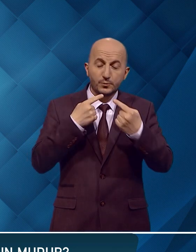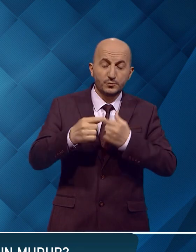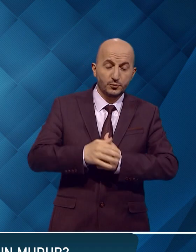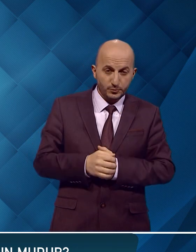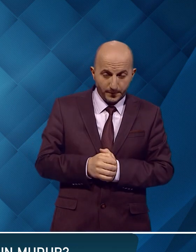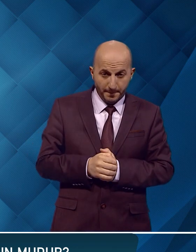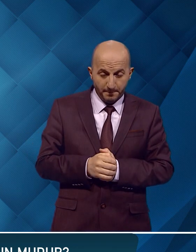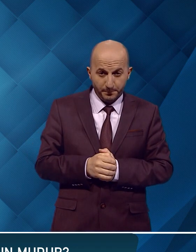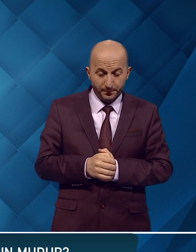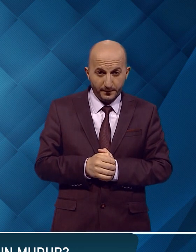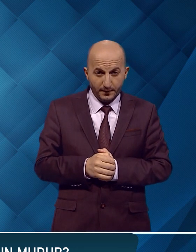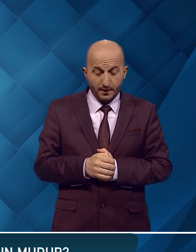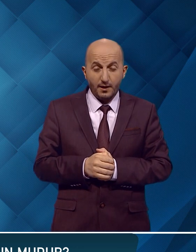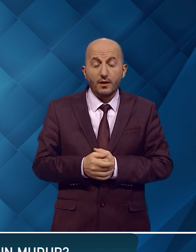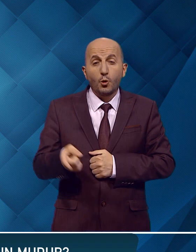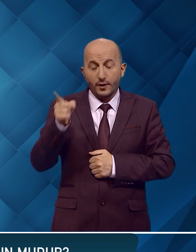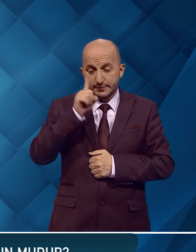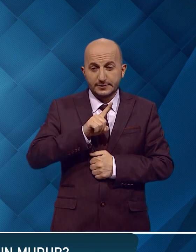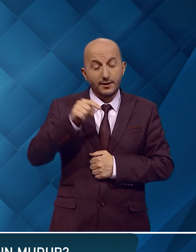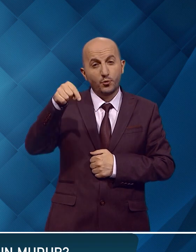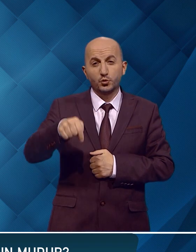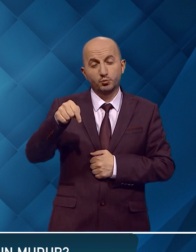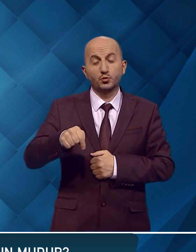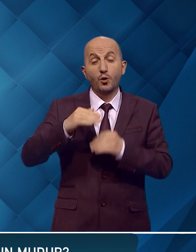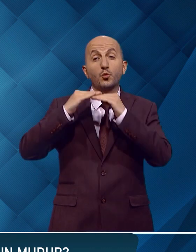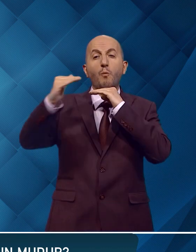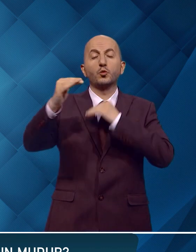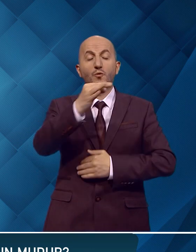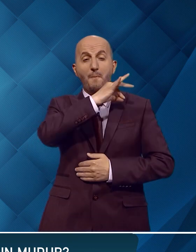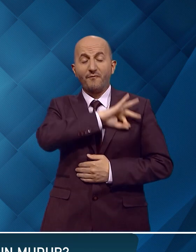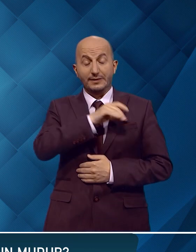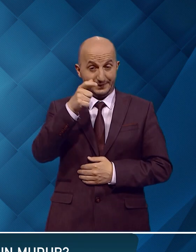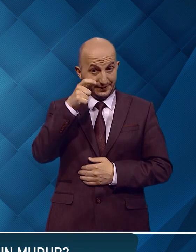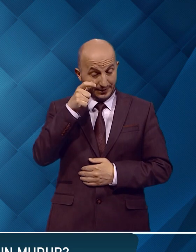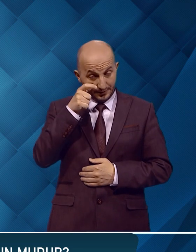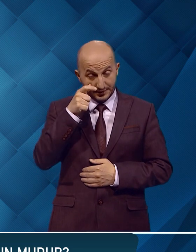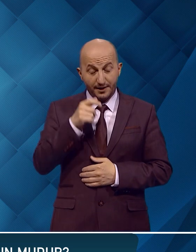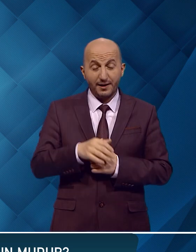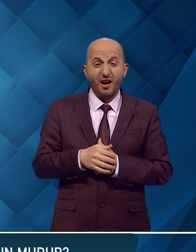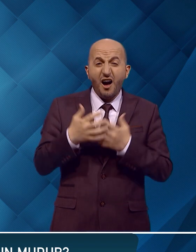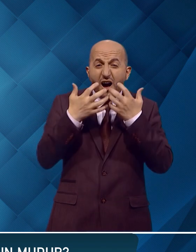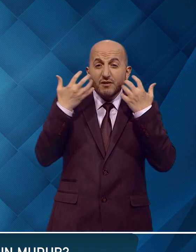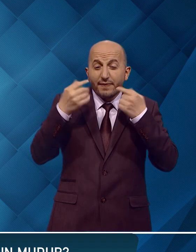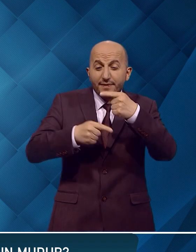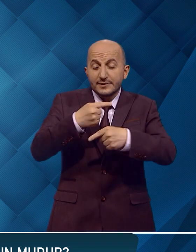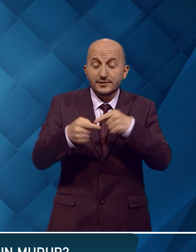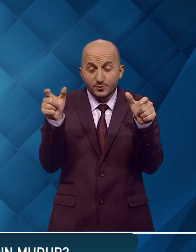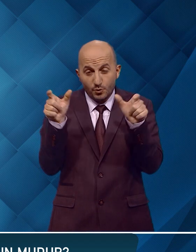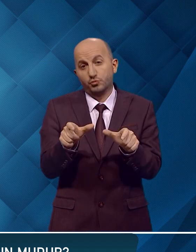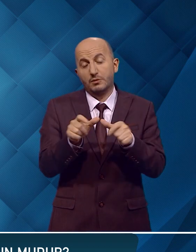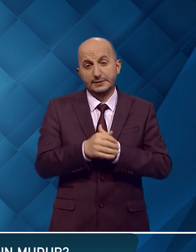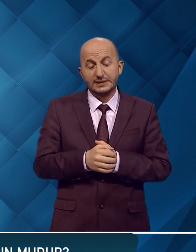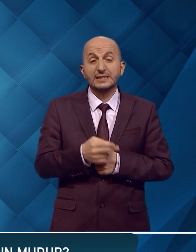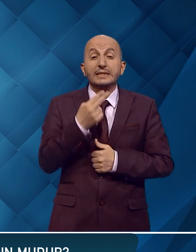tartışılmıştır. Dolayısıyla günümüzde de toplumun menfaati dikkate alınarak hayvan neslinin